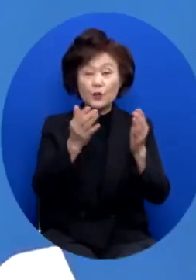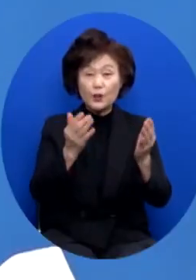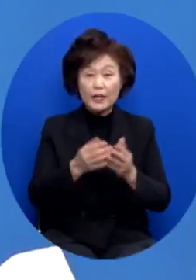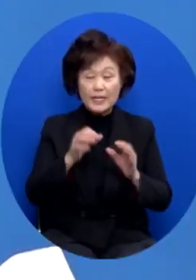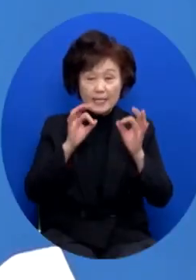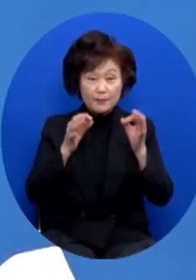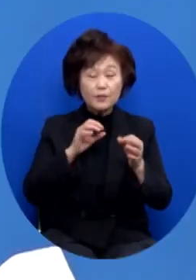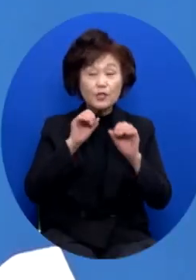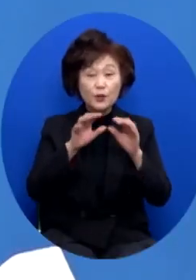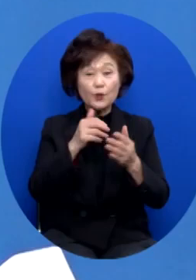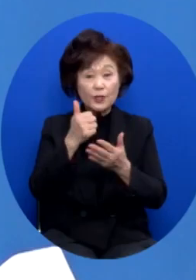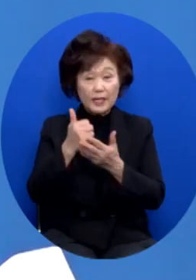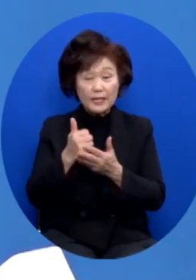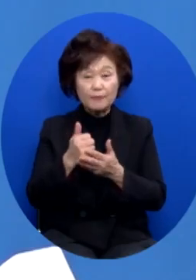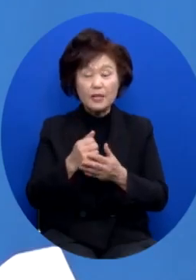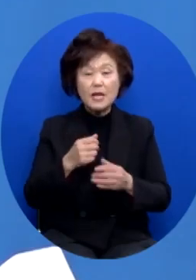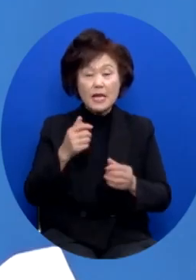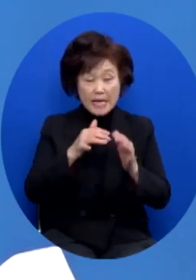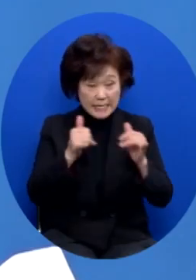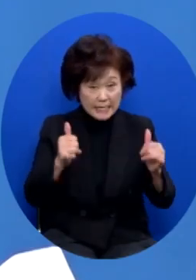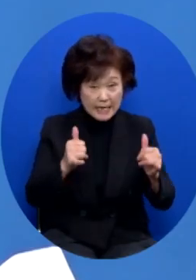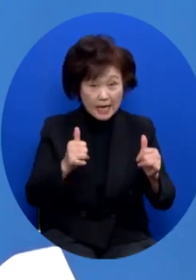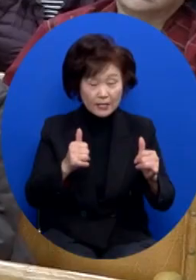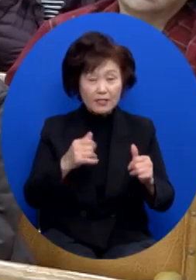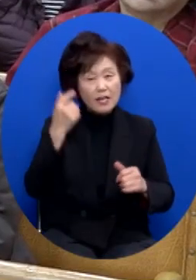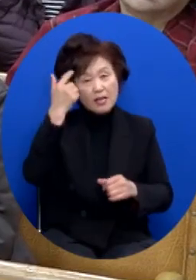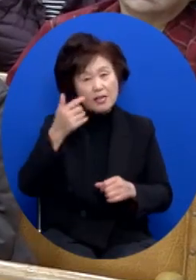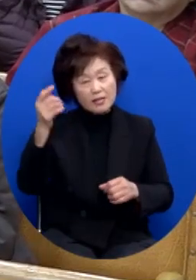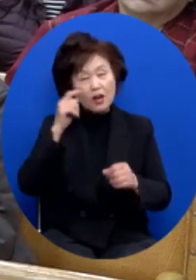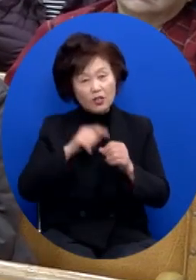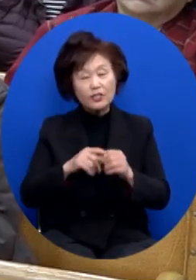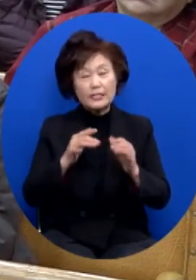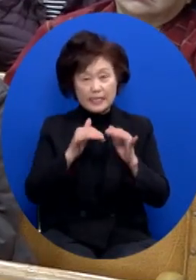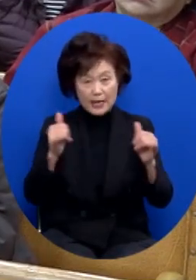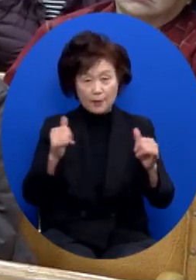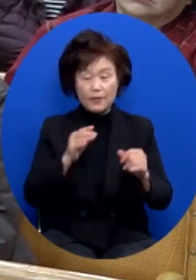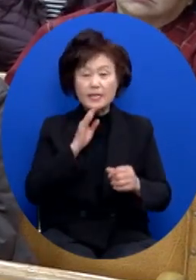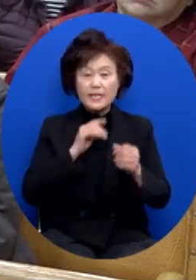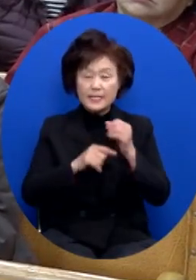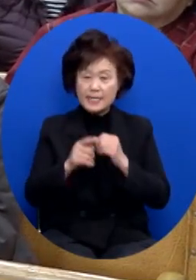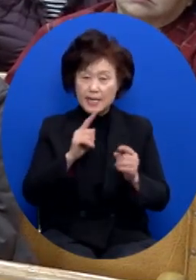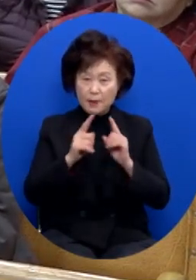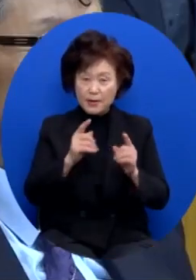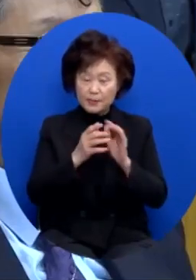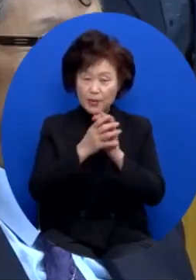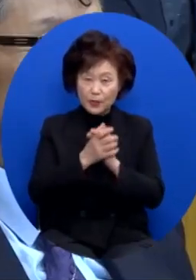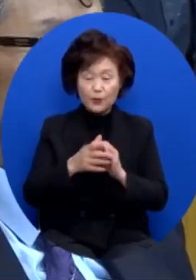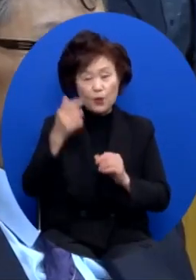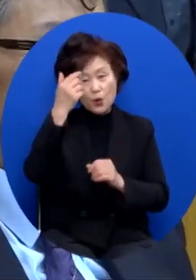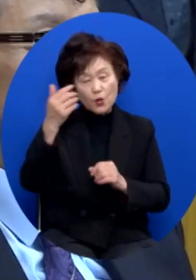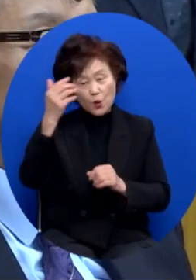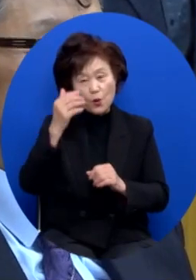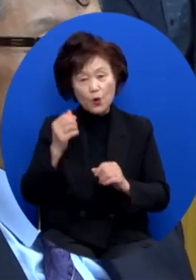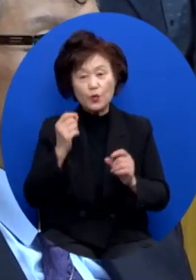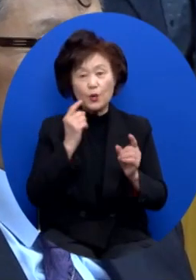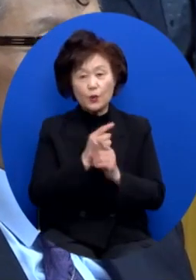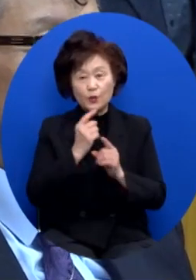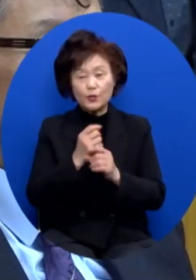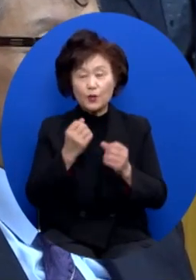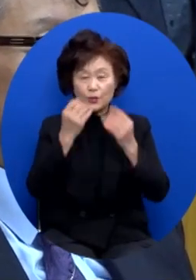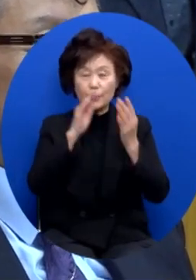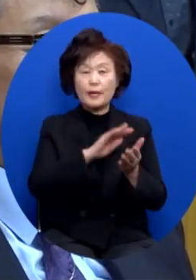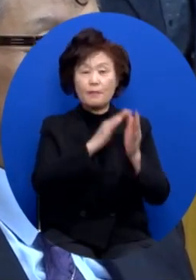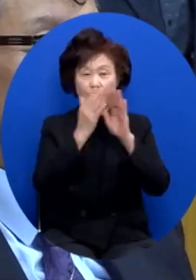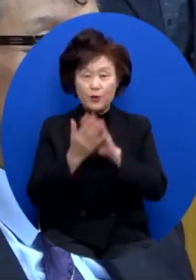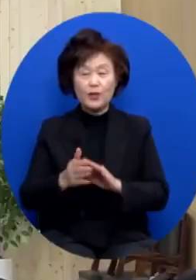선교사는 인간은 영적인 존재라며 진리의 말씀과 기도를 통해 영혼을 고치고 새롭게 되는 변화의 역사가